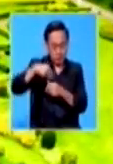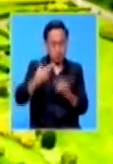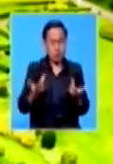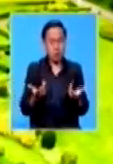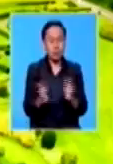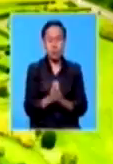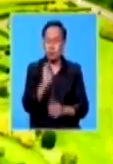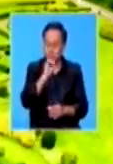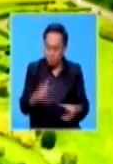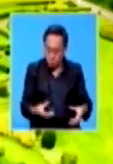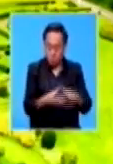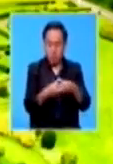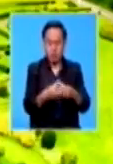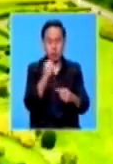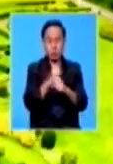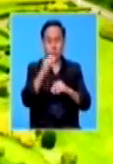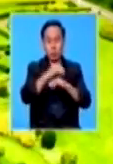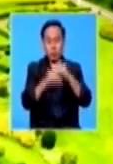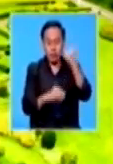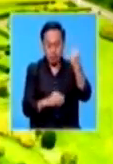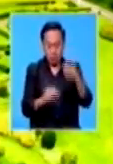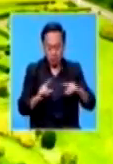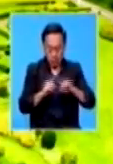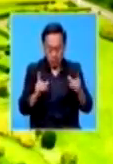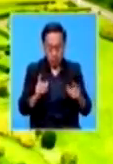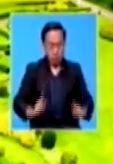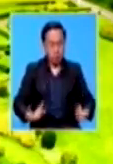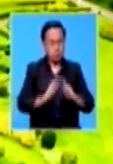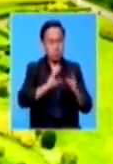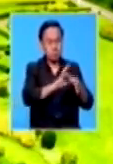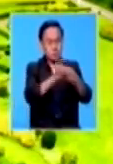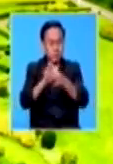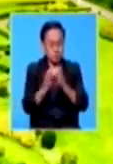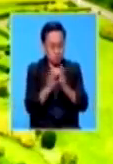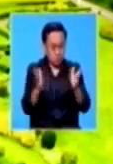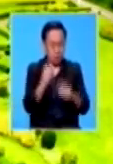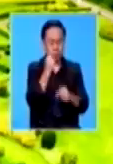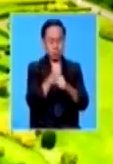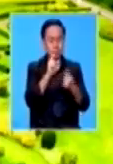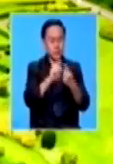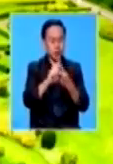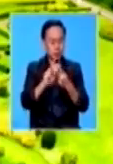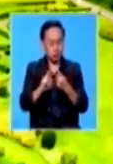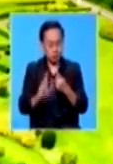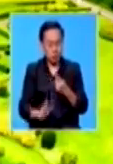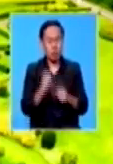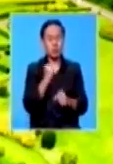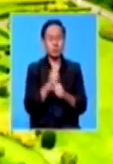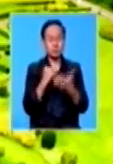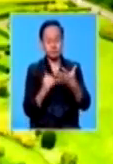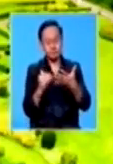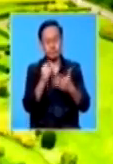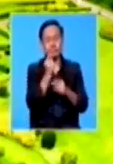นผมได้จัดกลุ่มเหล่านี้ไว้แล้วมีคณะการขับเคลื่อนนะก็ต้องทำให้ได้นะครับแล้วเราทำหนึ่งสองสามไว้นะครับเราทำได้แค่ไหนก็แค่นั้นก่